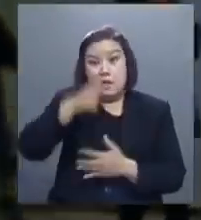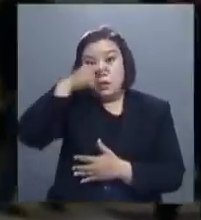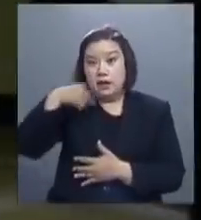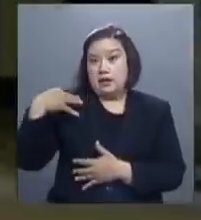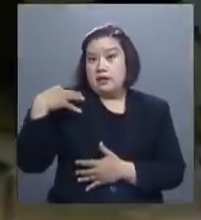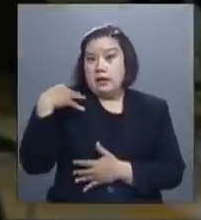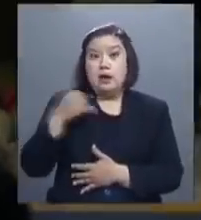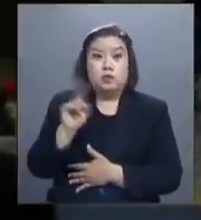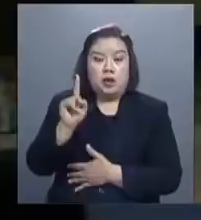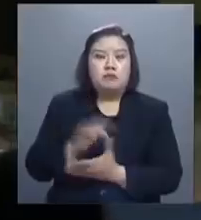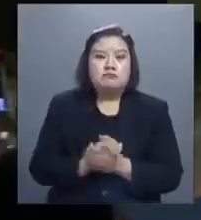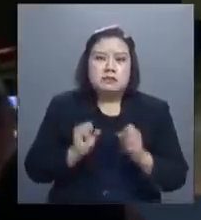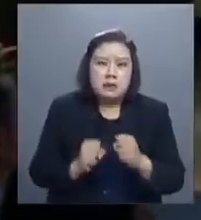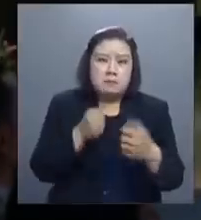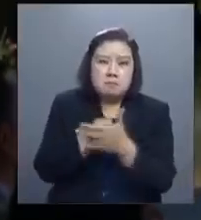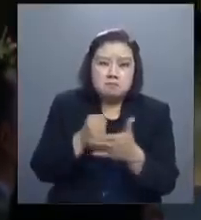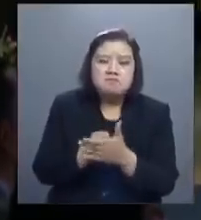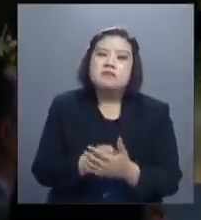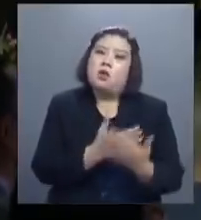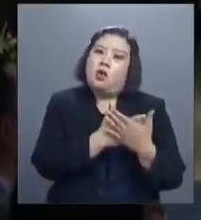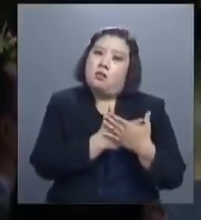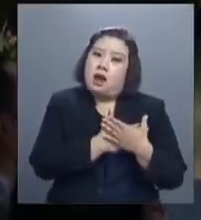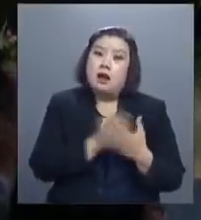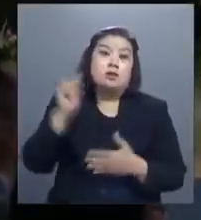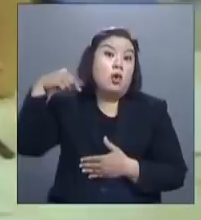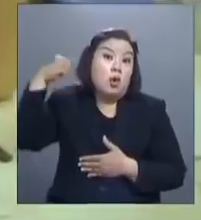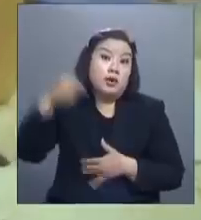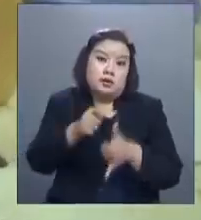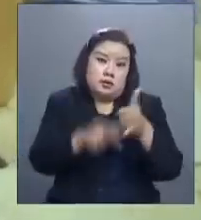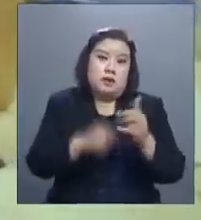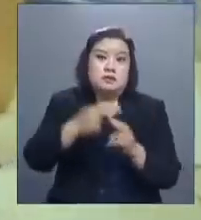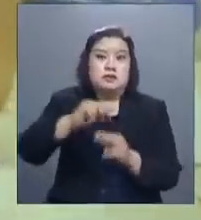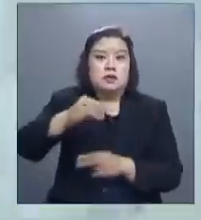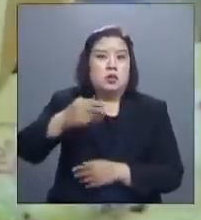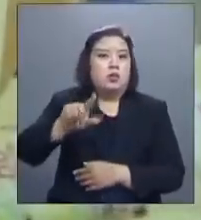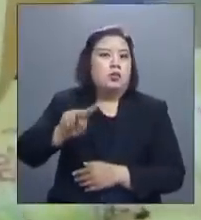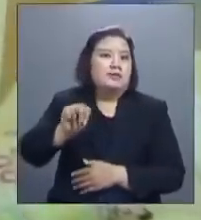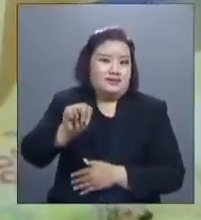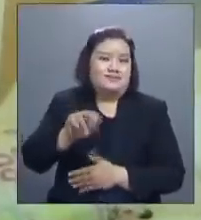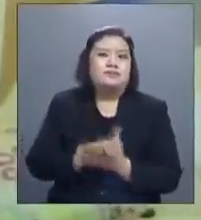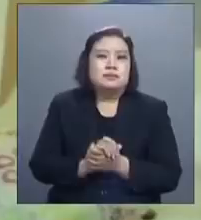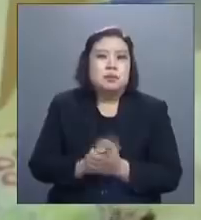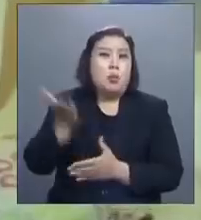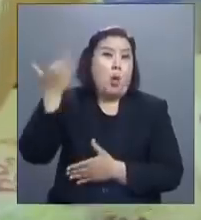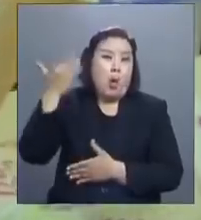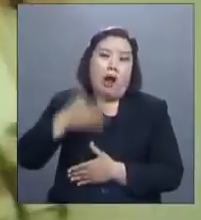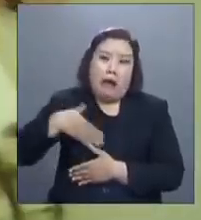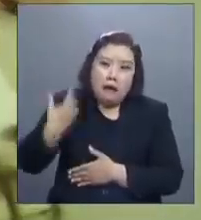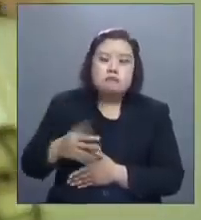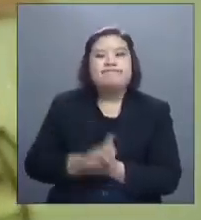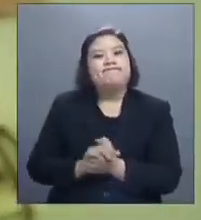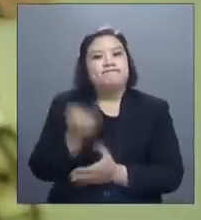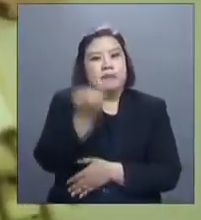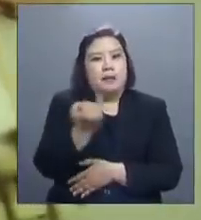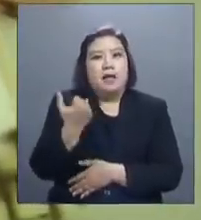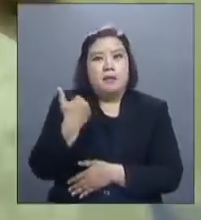คือการต่อสู้เพื่อทำในสิ่งที่รักของนิโคลีนพิชภาแม้สาวน้อยคนนี้เคยพลาดหวังจากเวทีประกวด